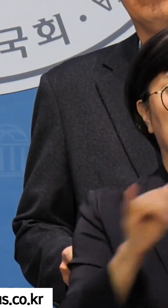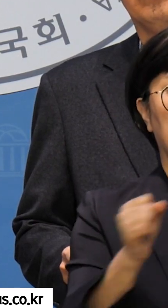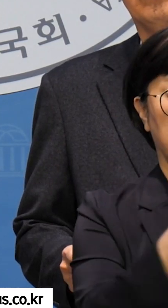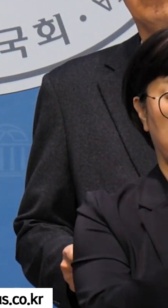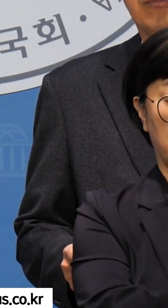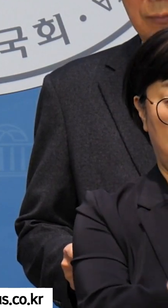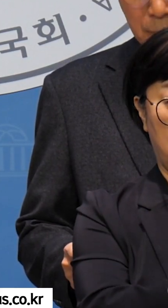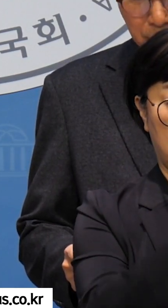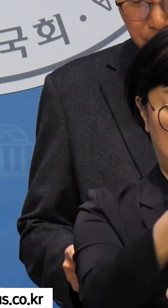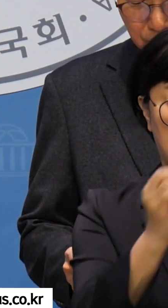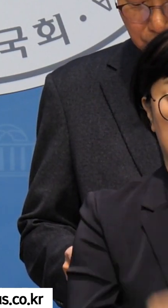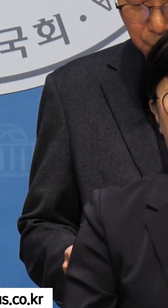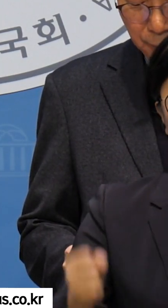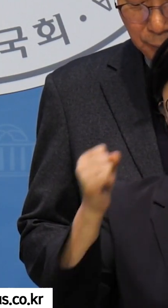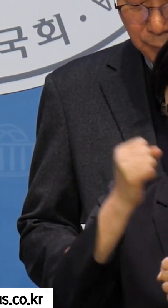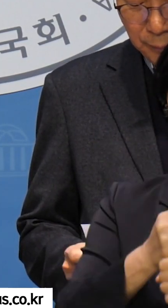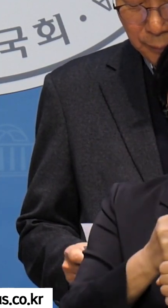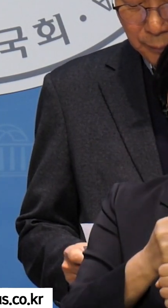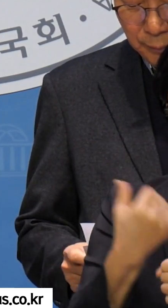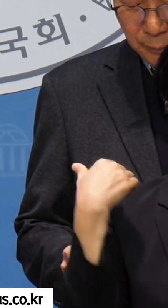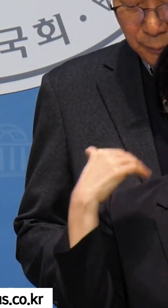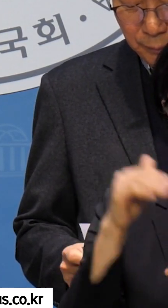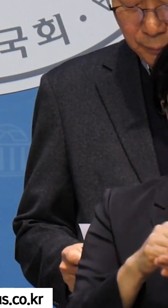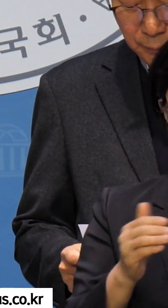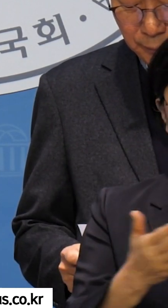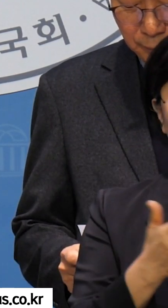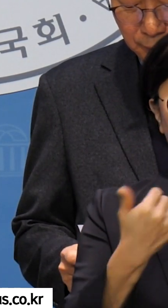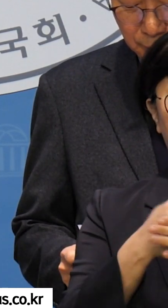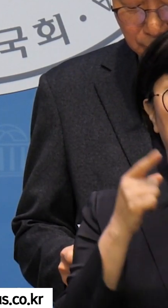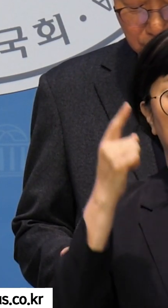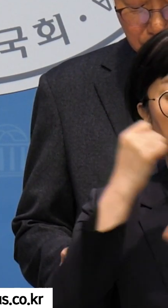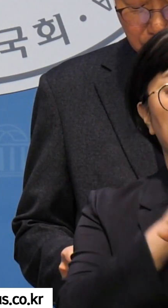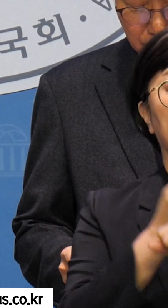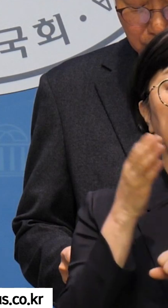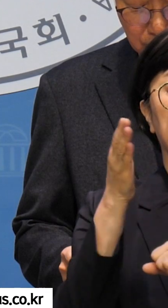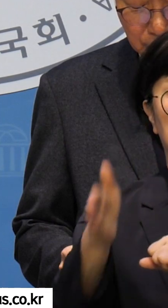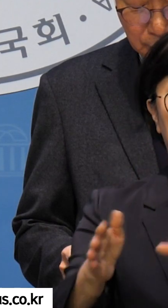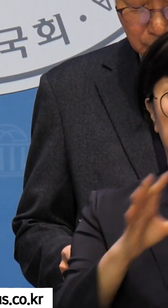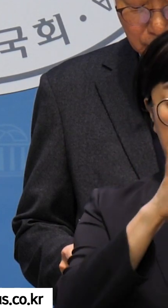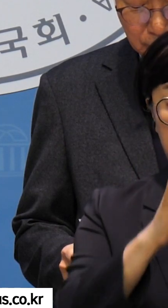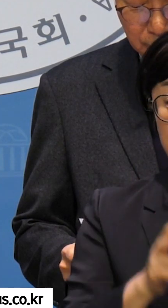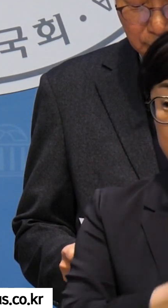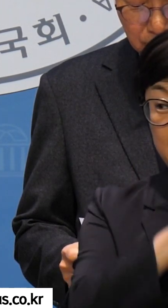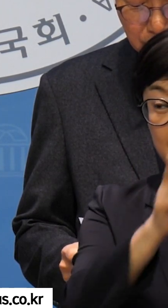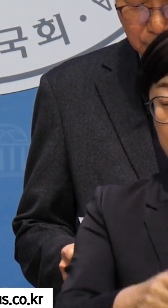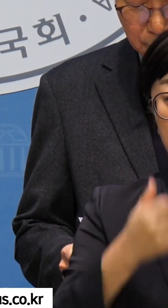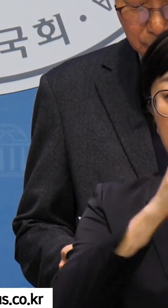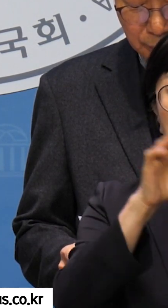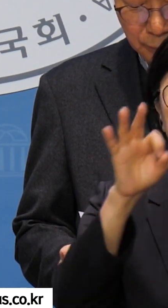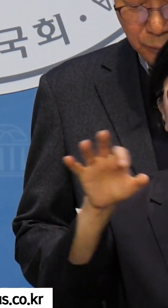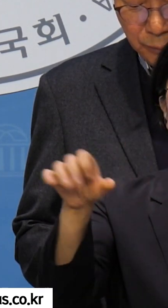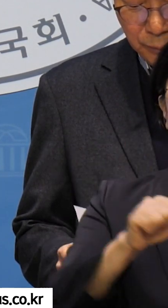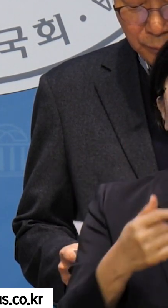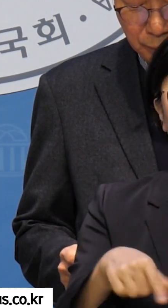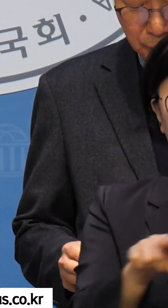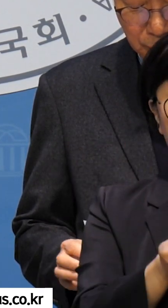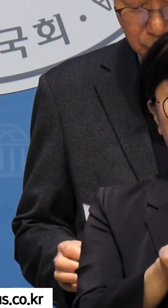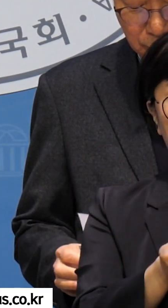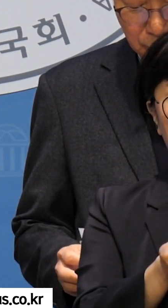인건비를 복구하고 과학기술 분야 연구원들의 지속사업에 대한 예산 확보를